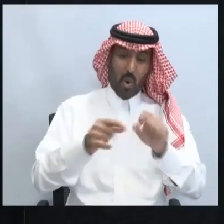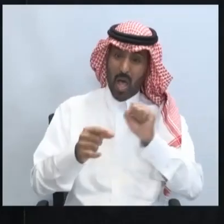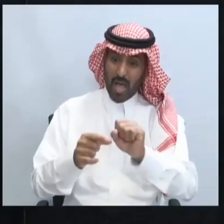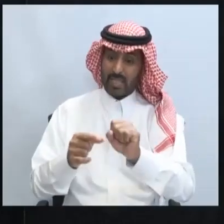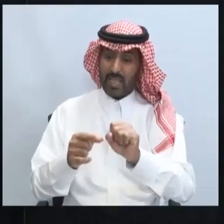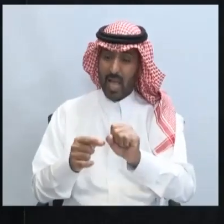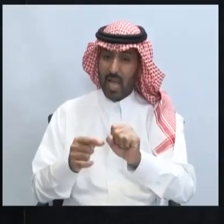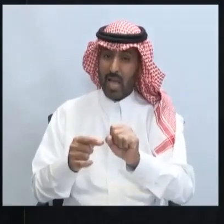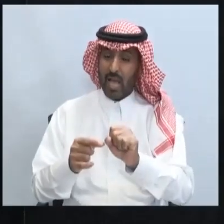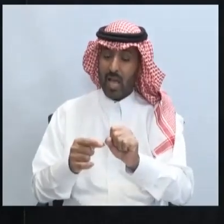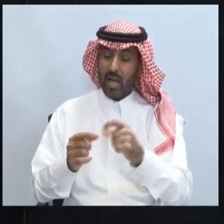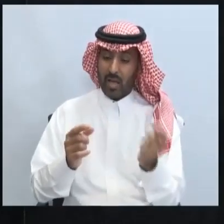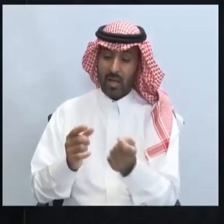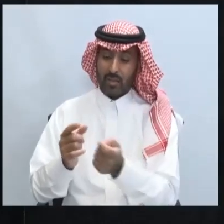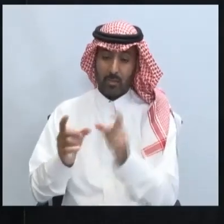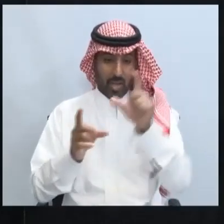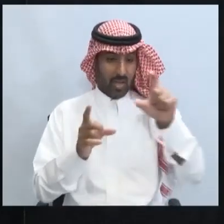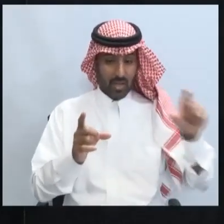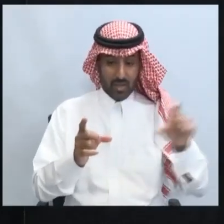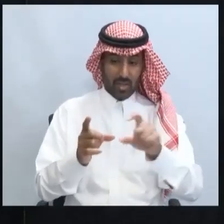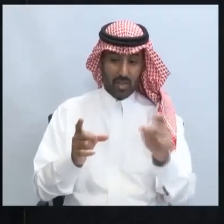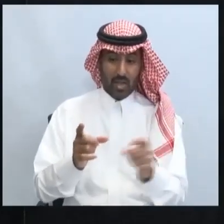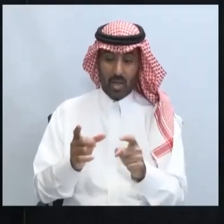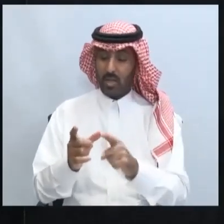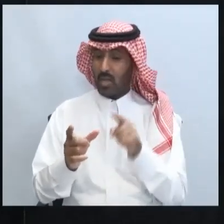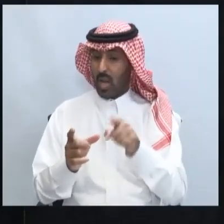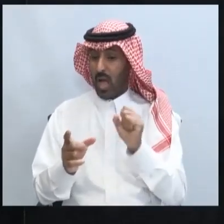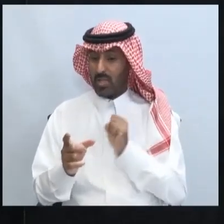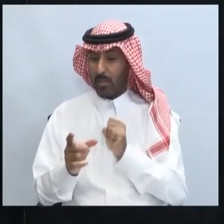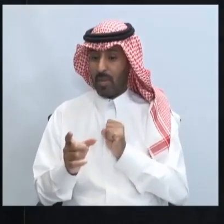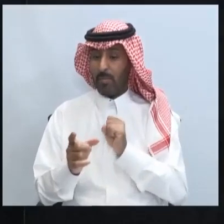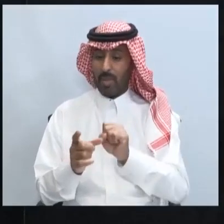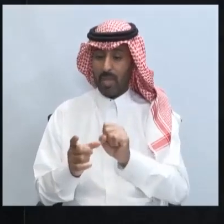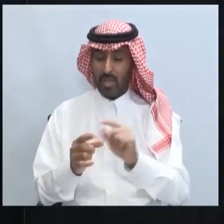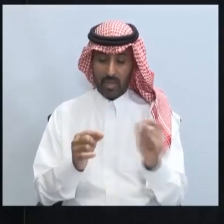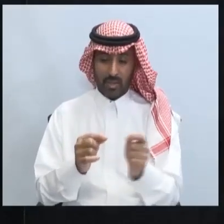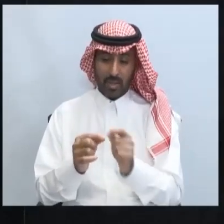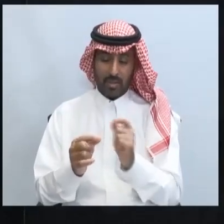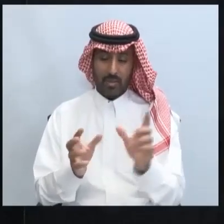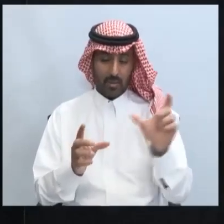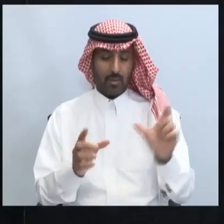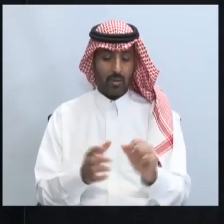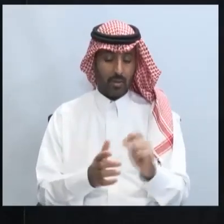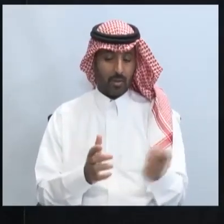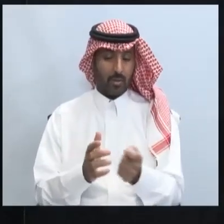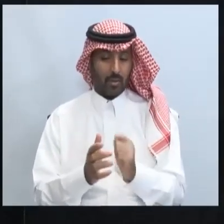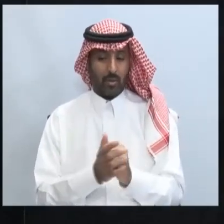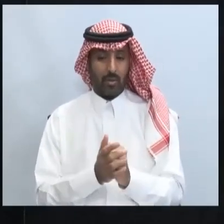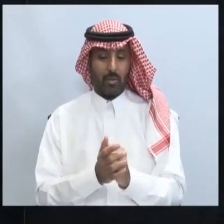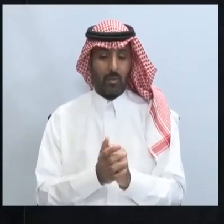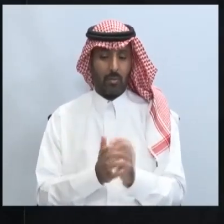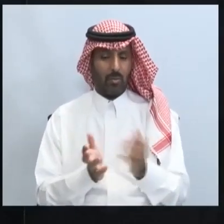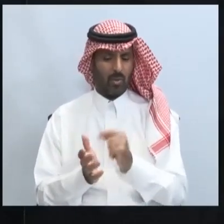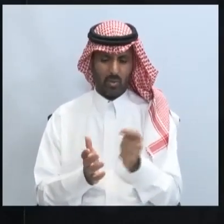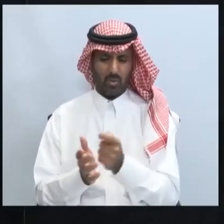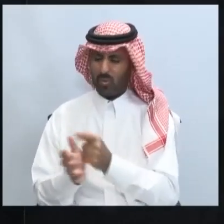او غير ذلك فانني اكتب عليها الاشياء الخاصه بي المخصصه للكتابه اكتب عليها ولكني